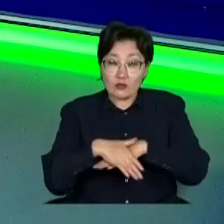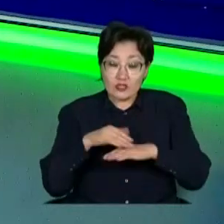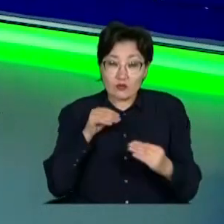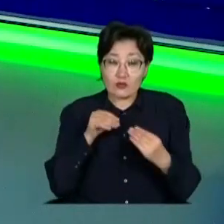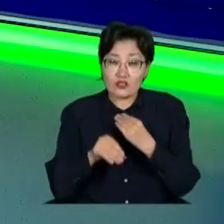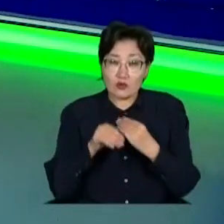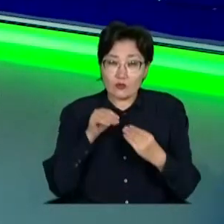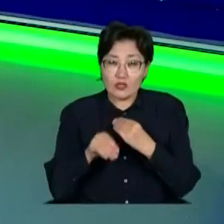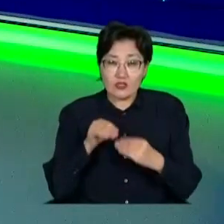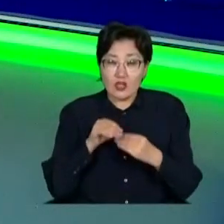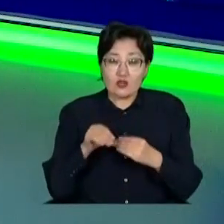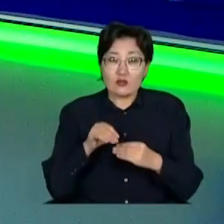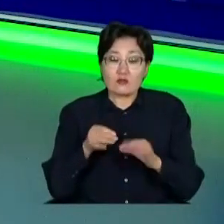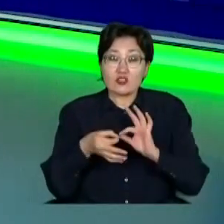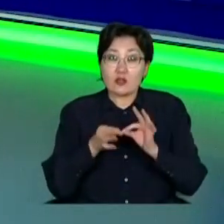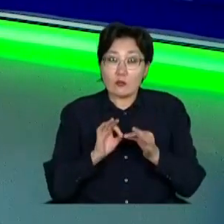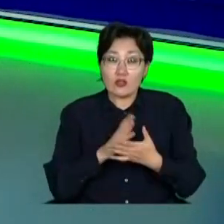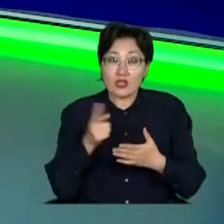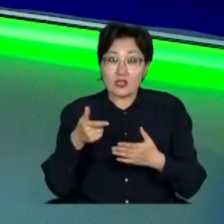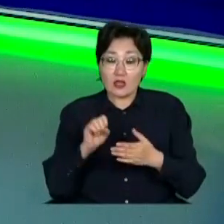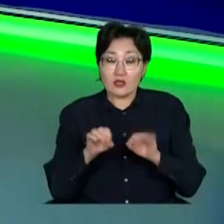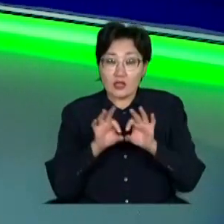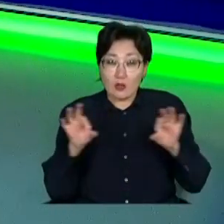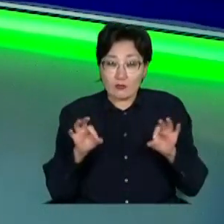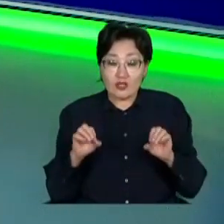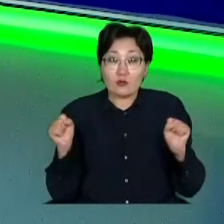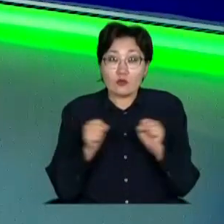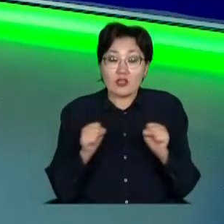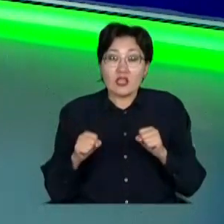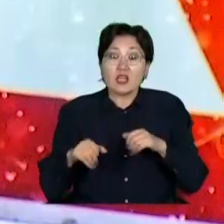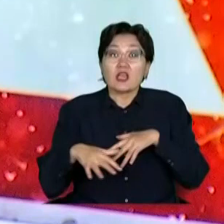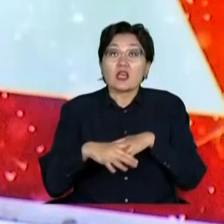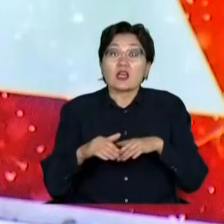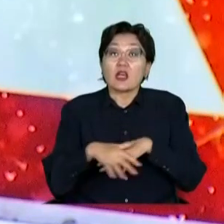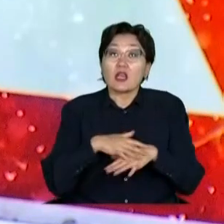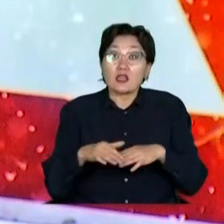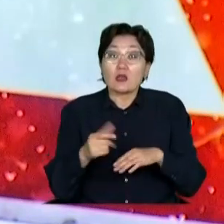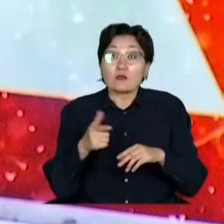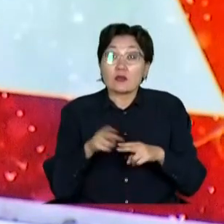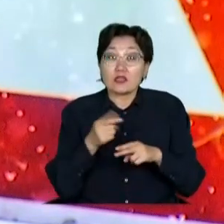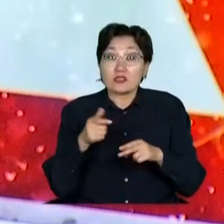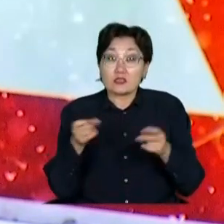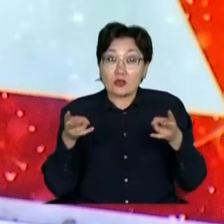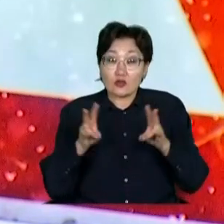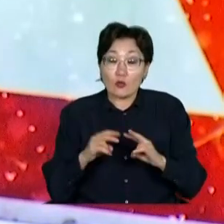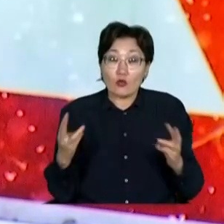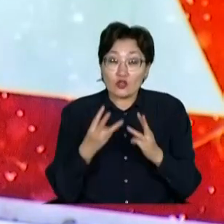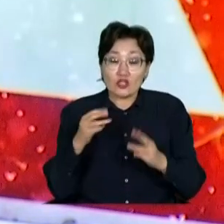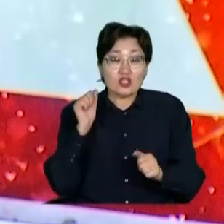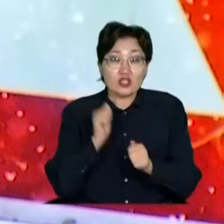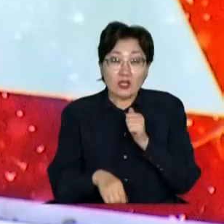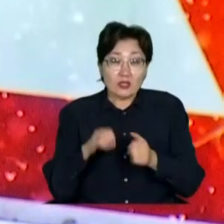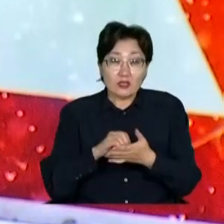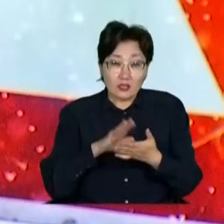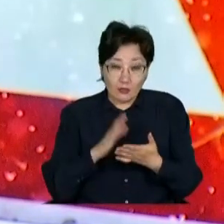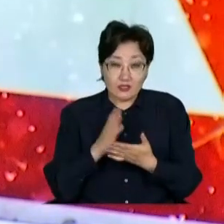қиындап, көліктер оталмай жатыр. Газ құбырлары қатып, тұрғындар көгілдір отынсыз қалған. Салдарынан өртті жиілепті. Өңірдегі